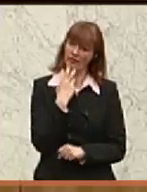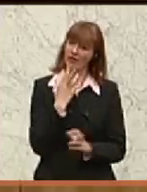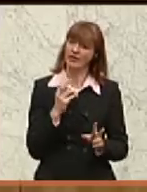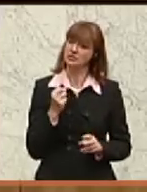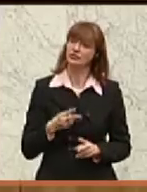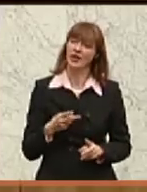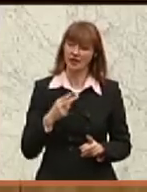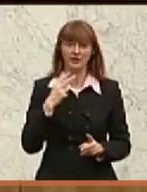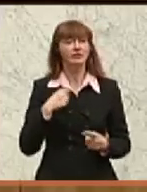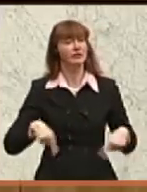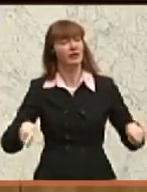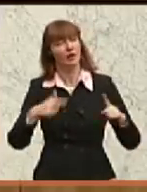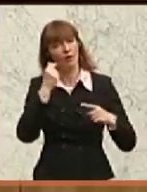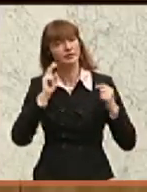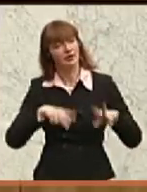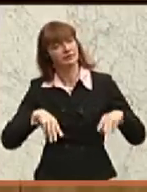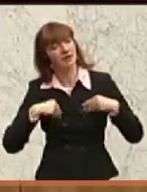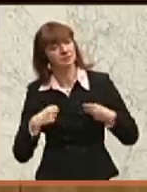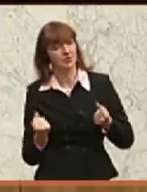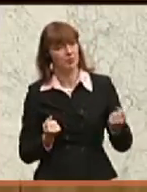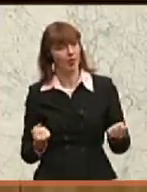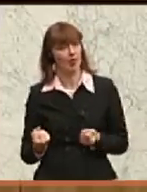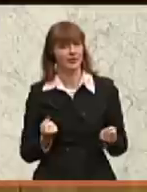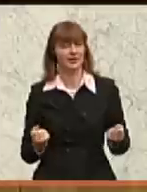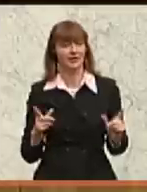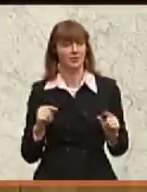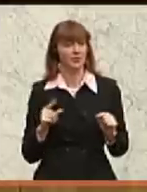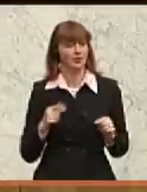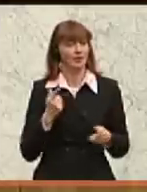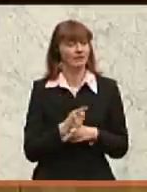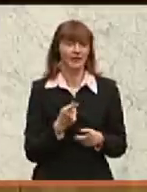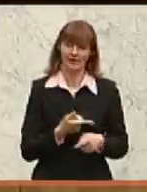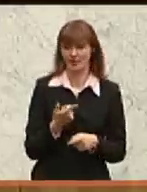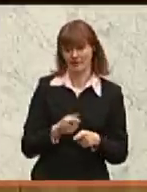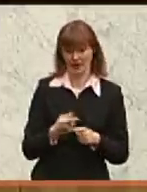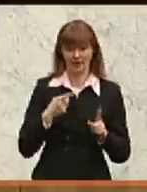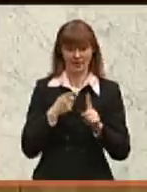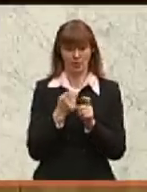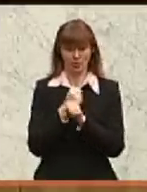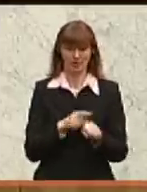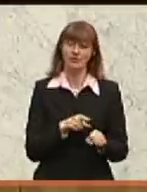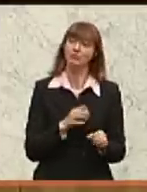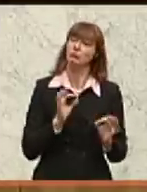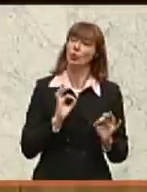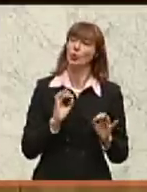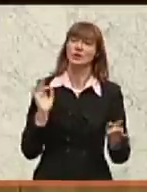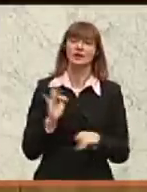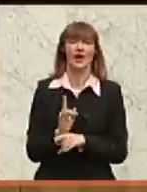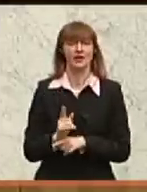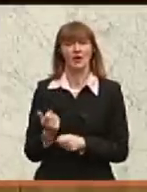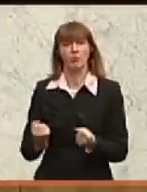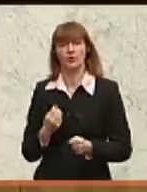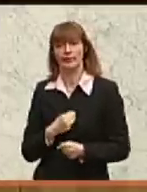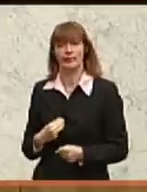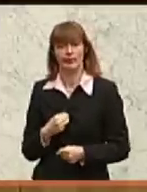Politik oder man kann es auch sagen, als Instrument gegen Politikverdrossenheit, wie es auch oft genannt wird. Das kann nur ein ganz kleiner Teil sein